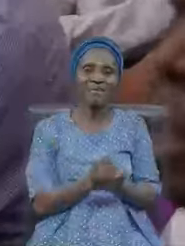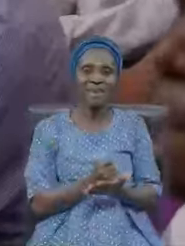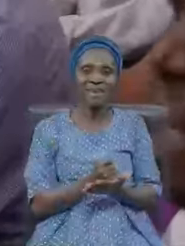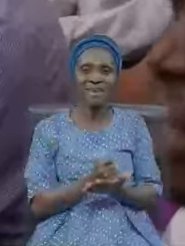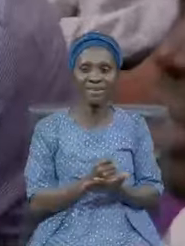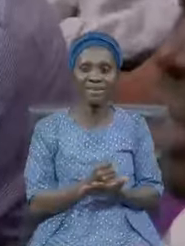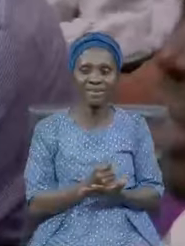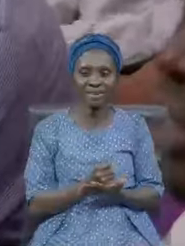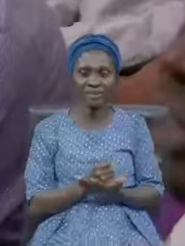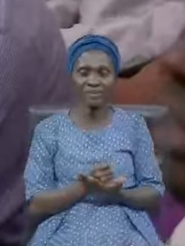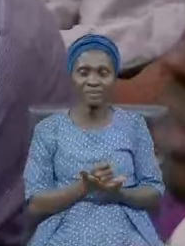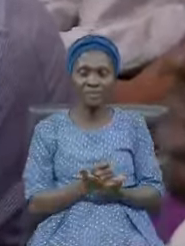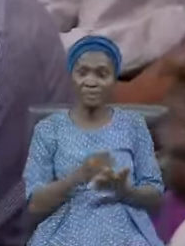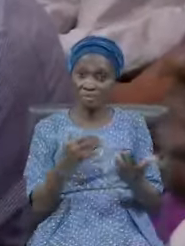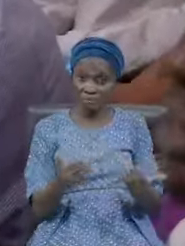amen